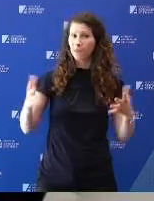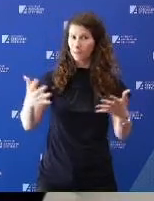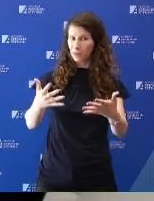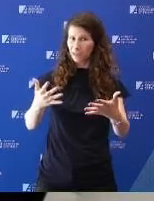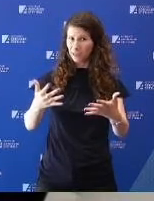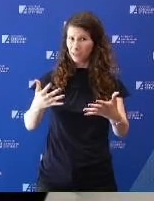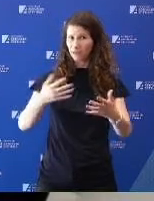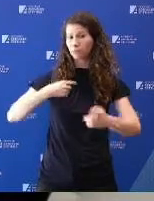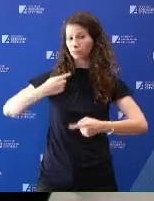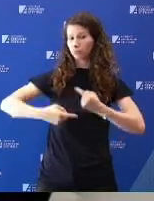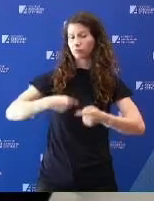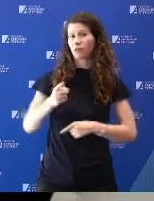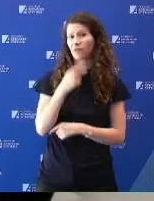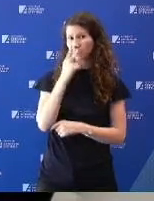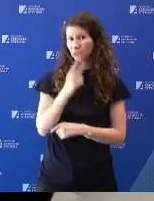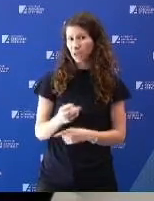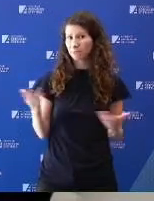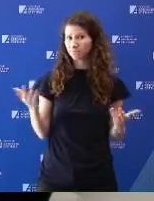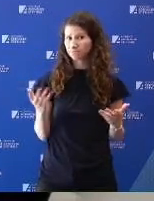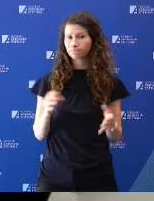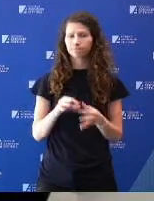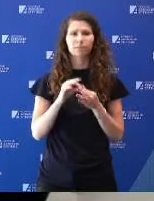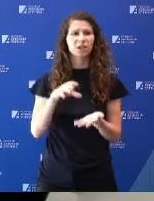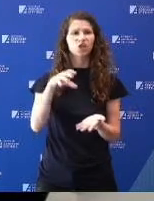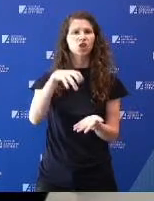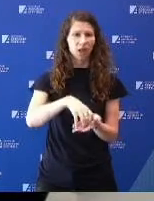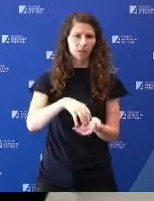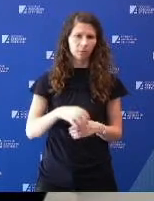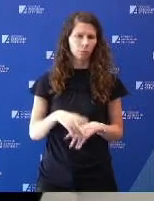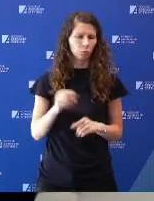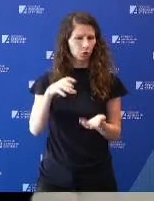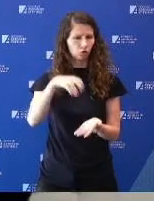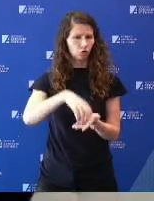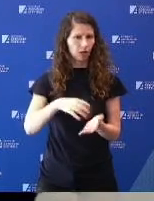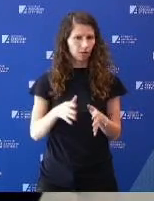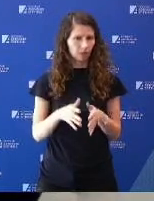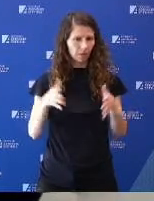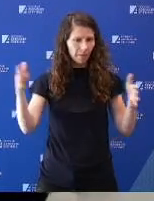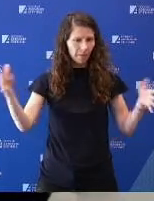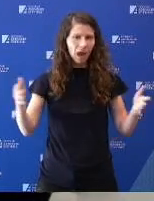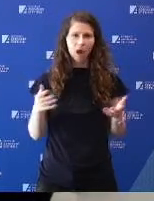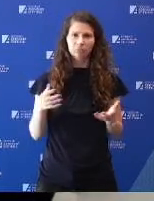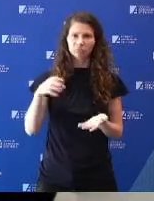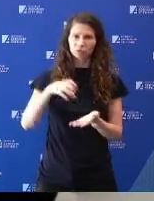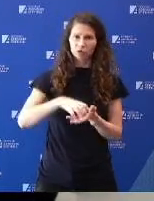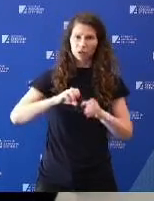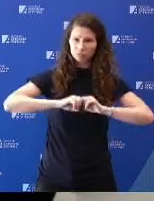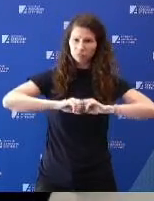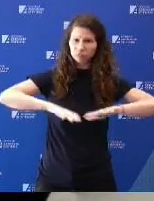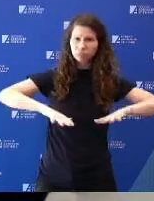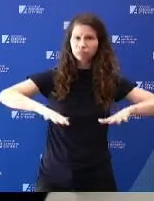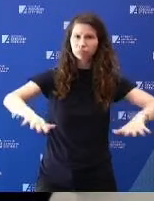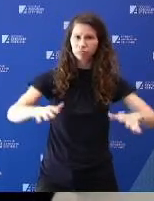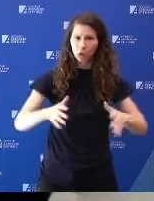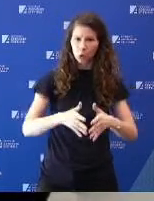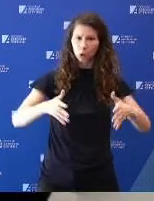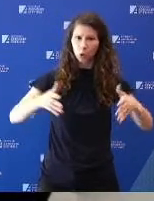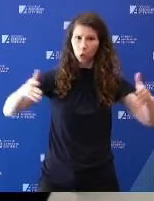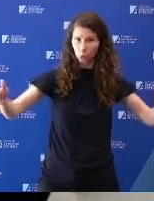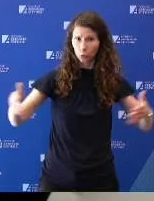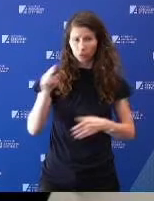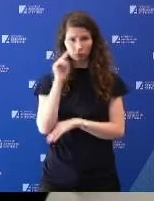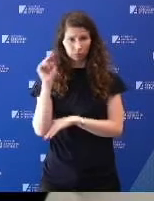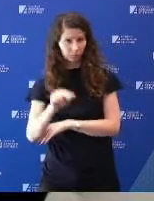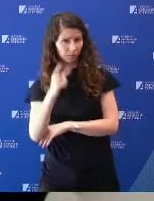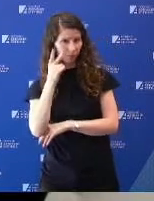der Pandemie ist die Frage von Städten. Werden Städte weiter wachsen? Wird es eine weitere Urbanisierung geben? Wie sehen Sie das? Nun,